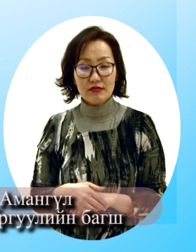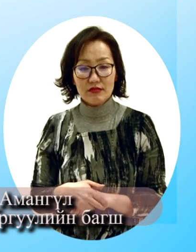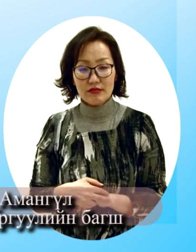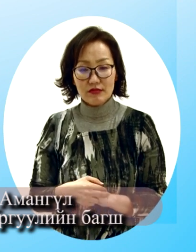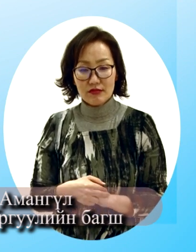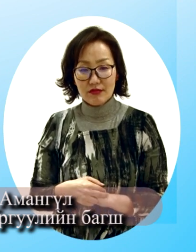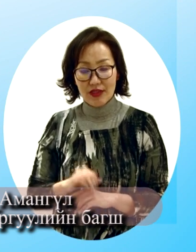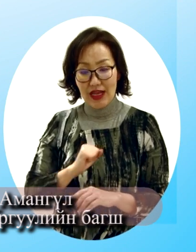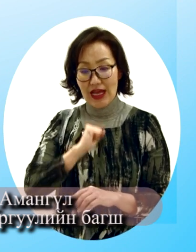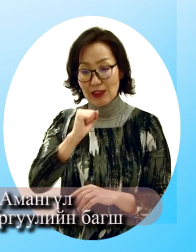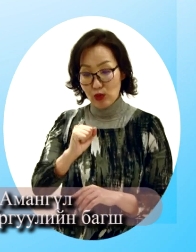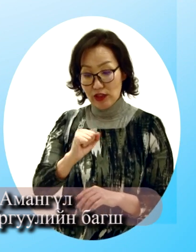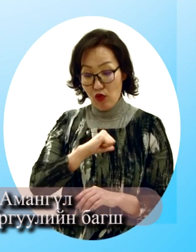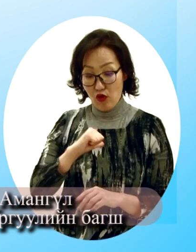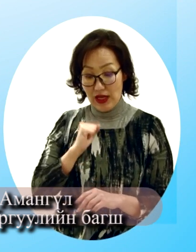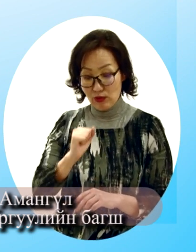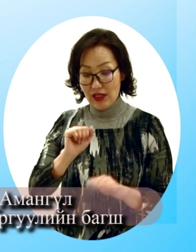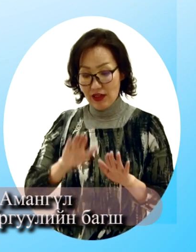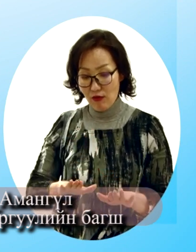Сұрақ қойып, немесе белгілеу жасауға болады?